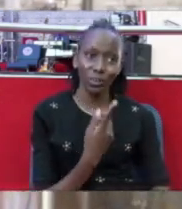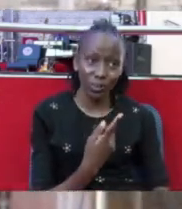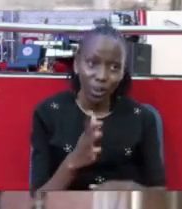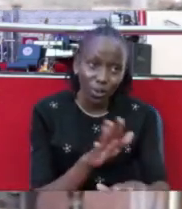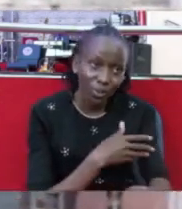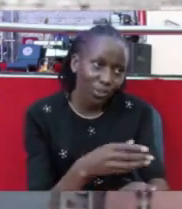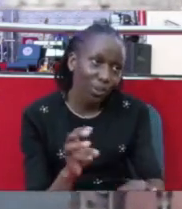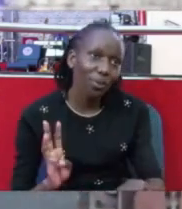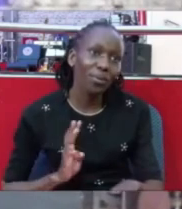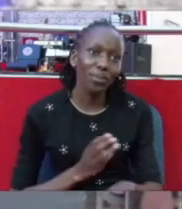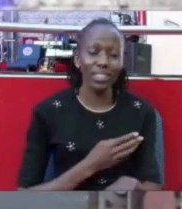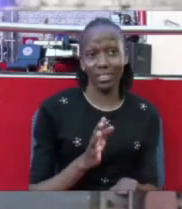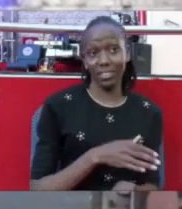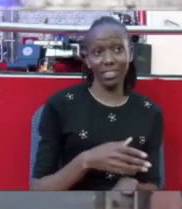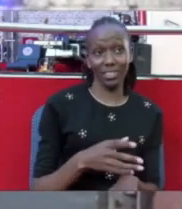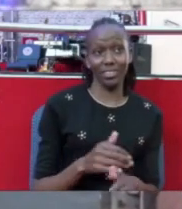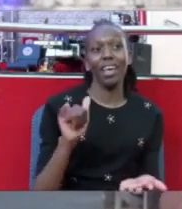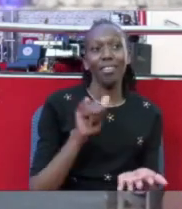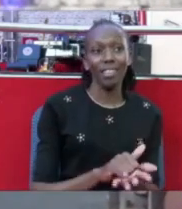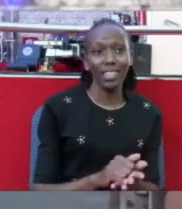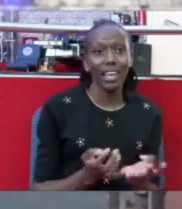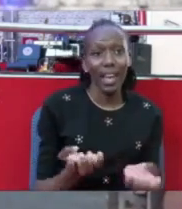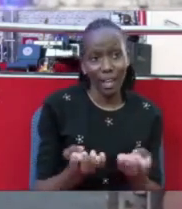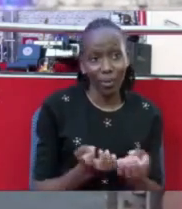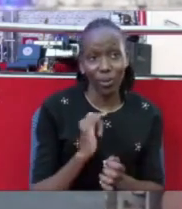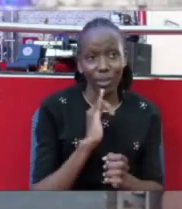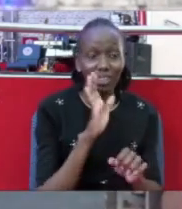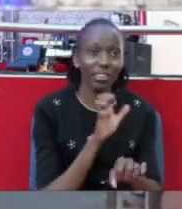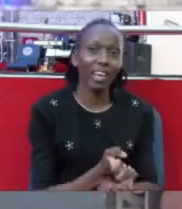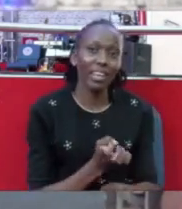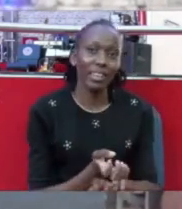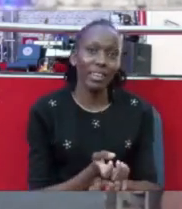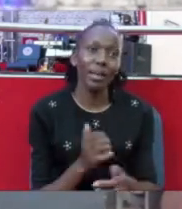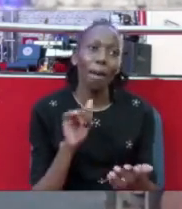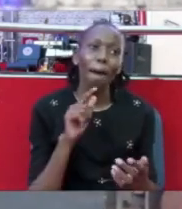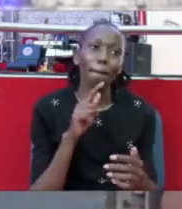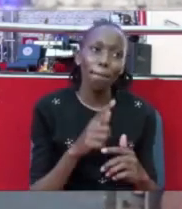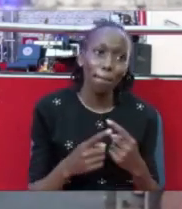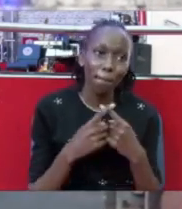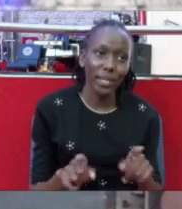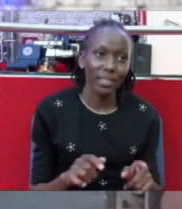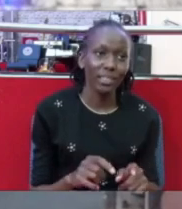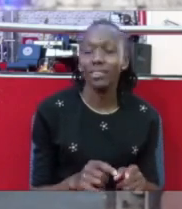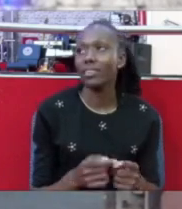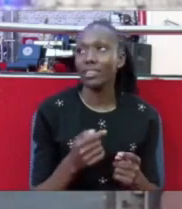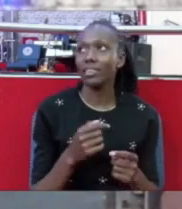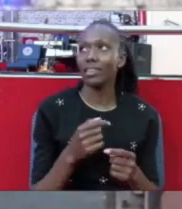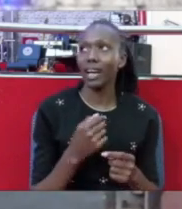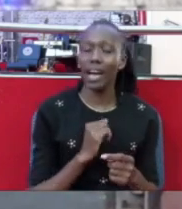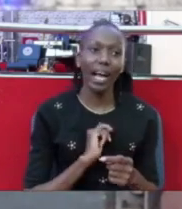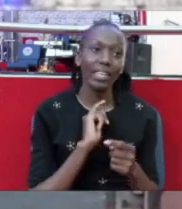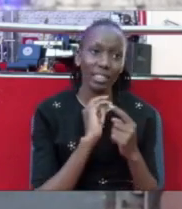That the economy is tough. Kwamba uchumi ni mbaya. But let me tell you friends. Lakini wacha niwaambie rafiki. The Lord says the silver